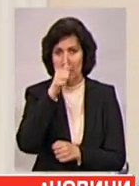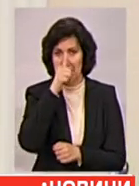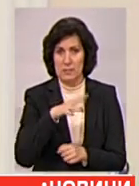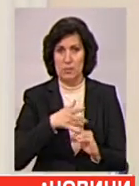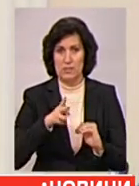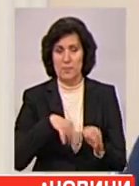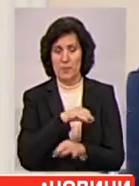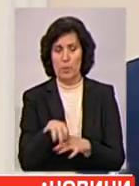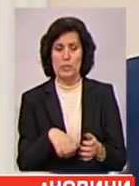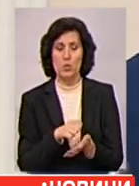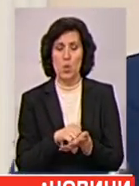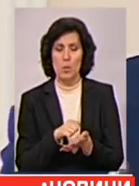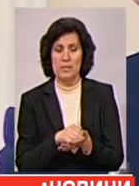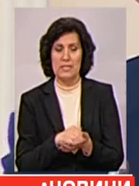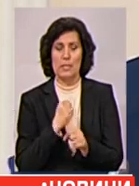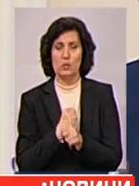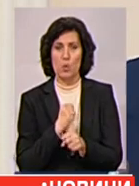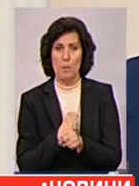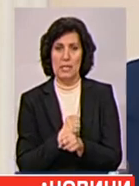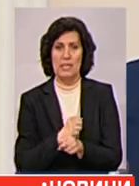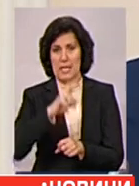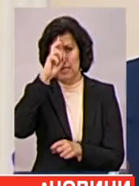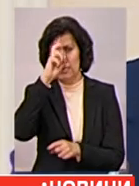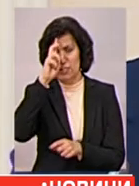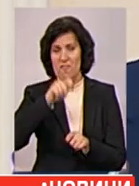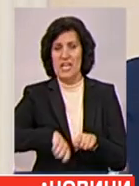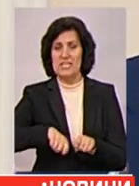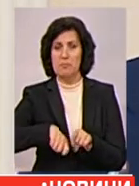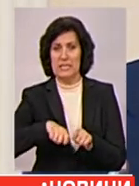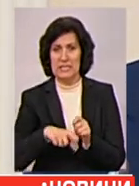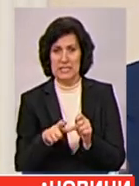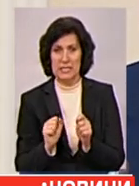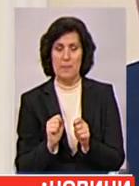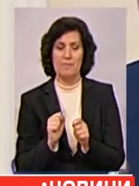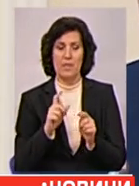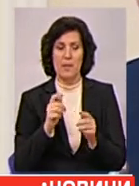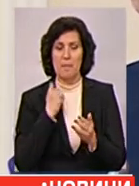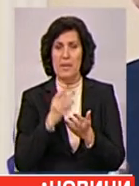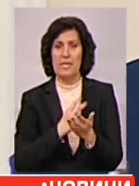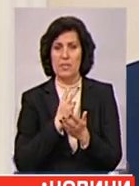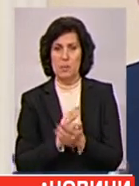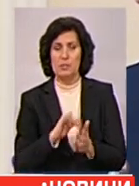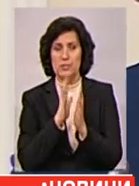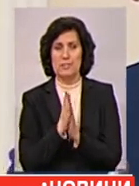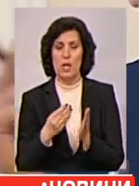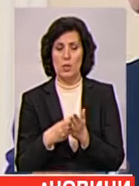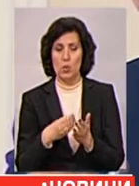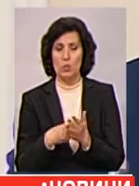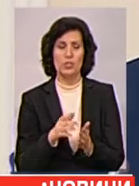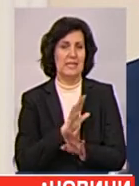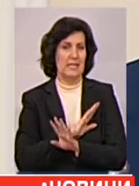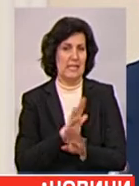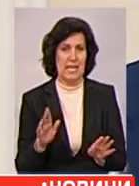завершена проєктна документація, зроблений державна експертиза, передбачено загальні кошти, до речі, не